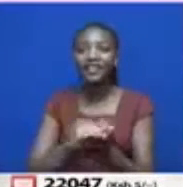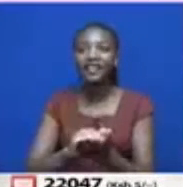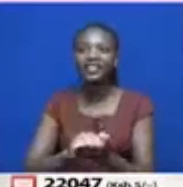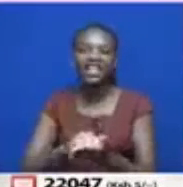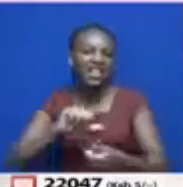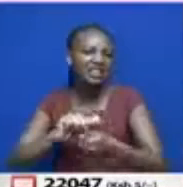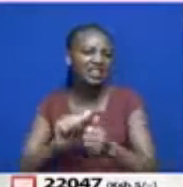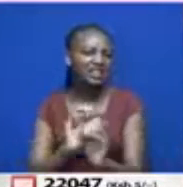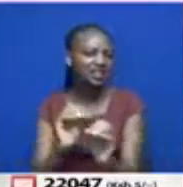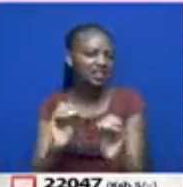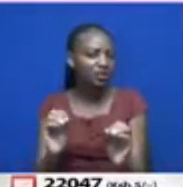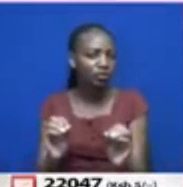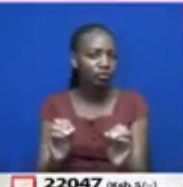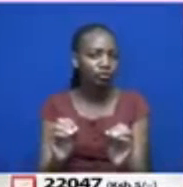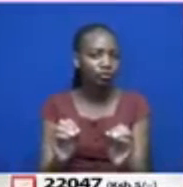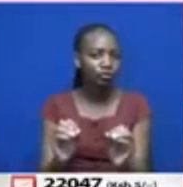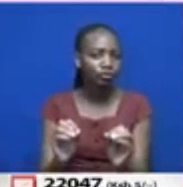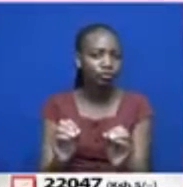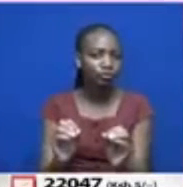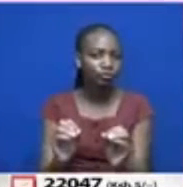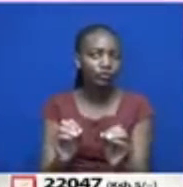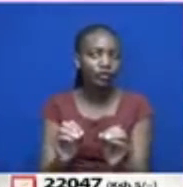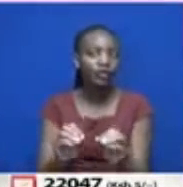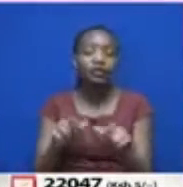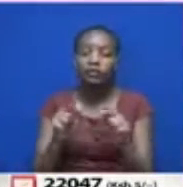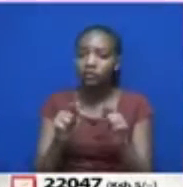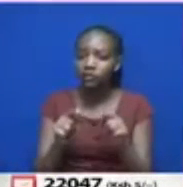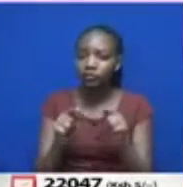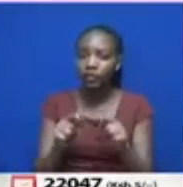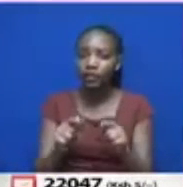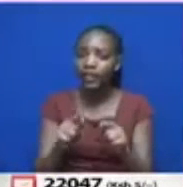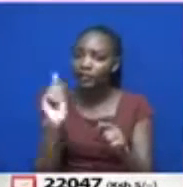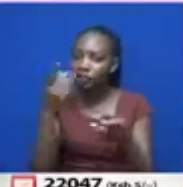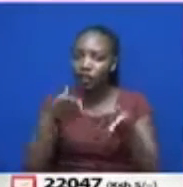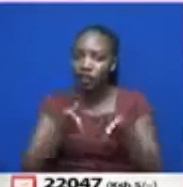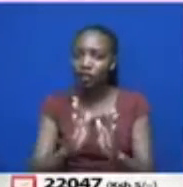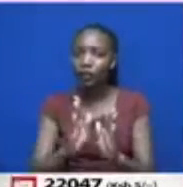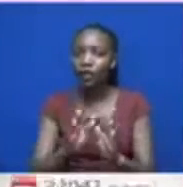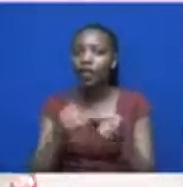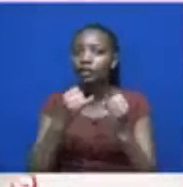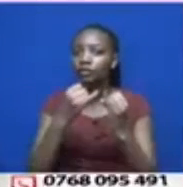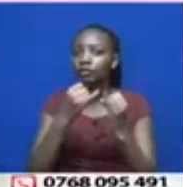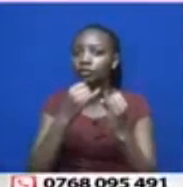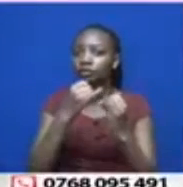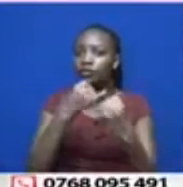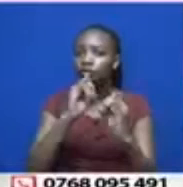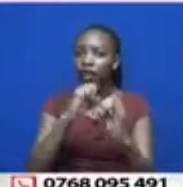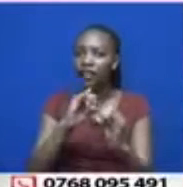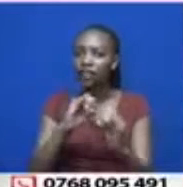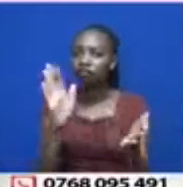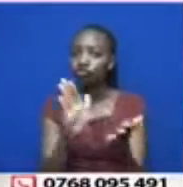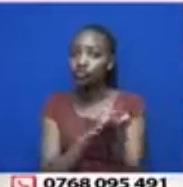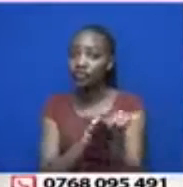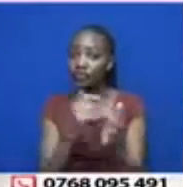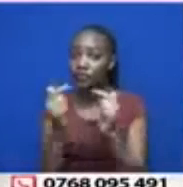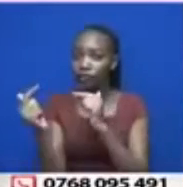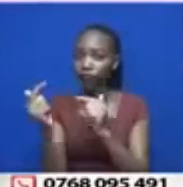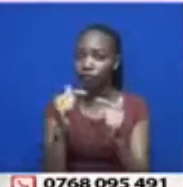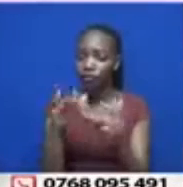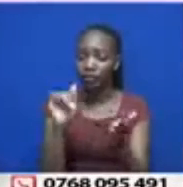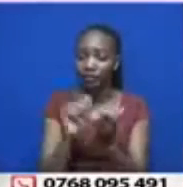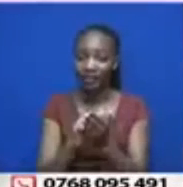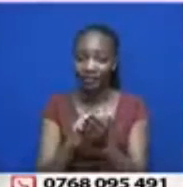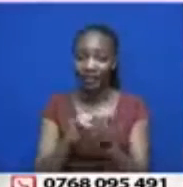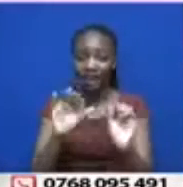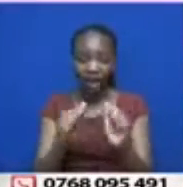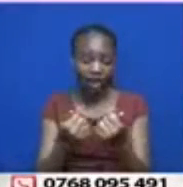mengi katika uhusiano tu huu. Ni njia tu za kujaribu kutuliza hali ambayo ilikuwa